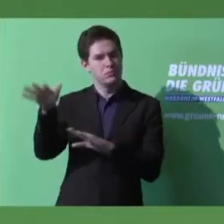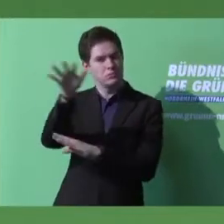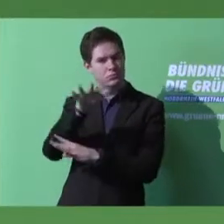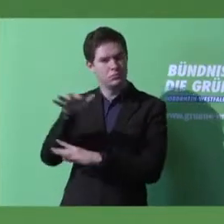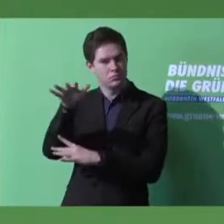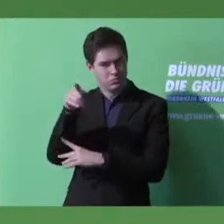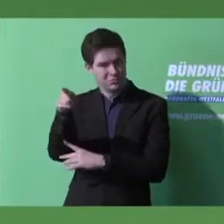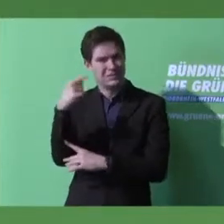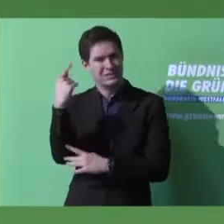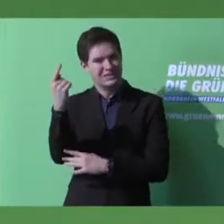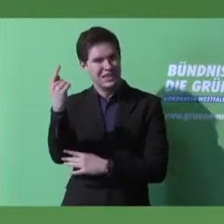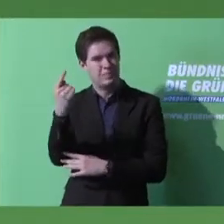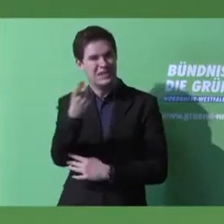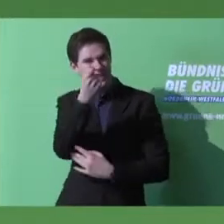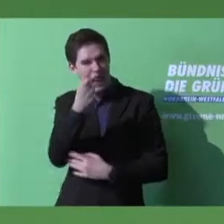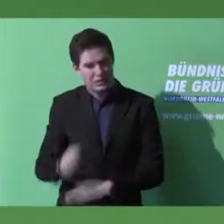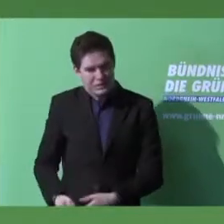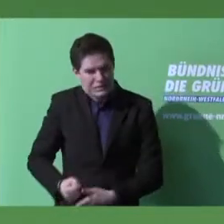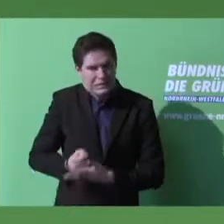des Geldes aufbringen